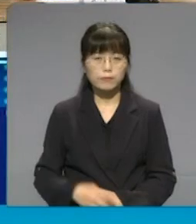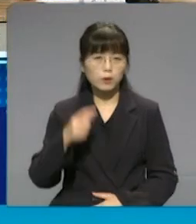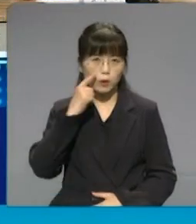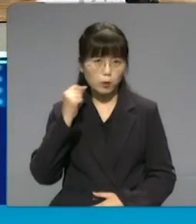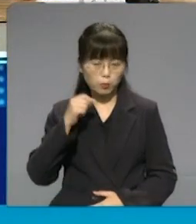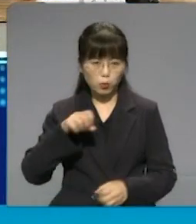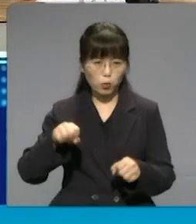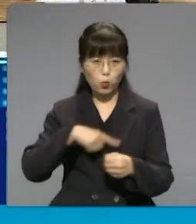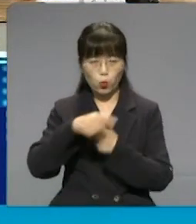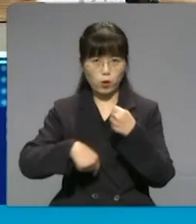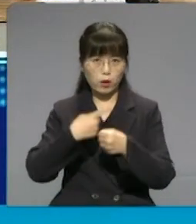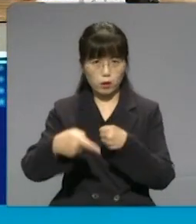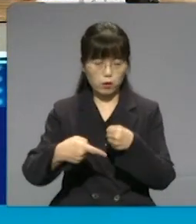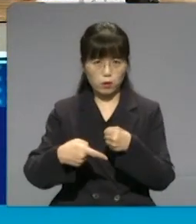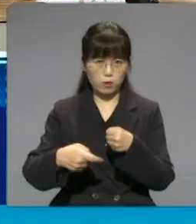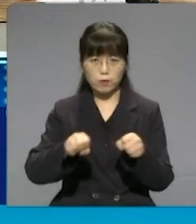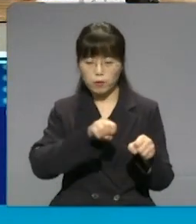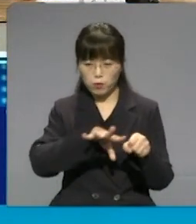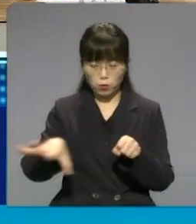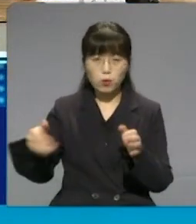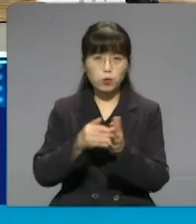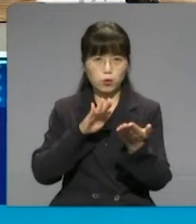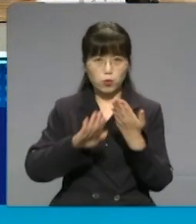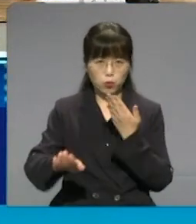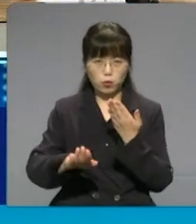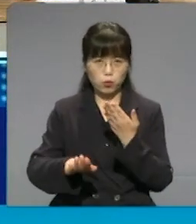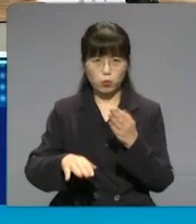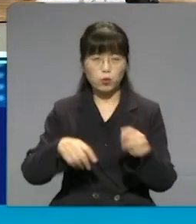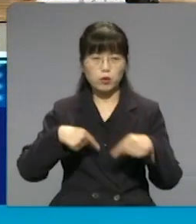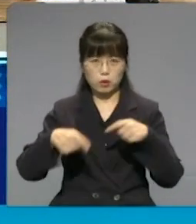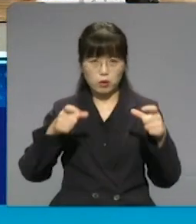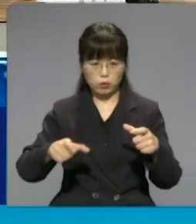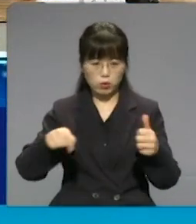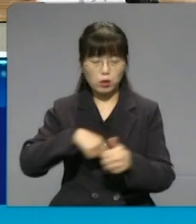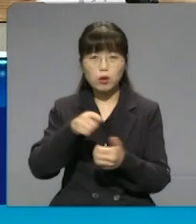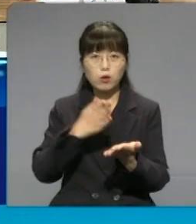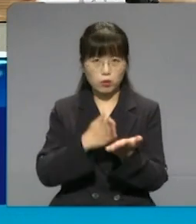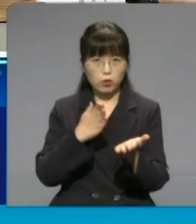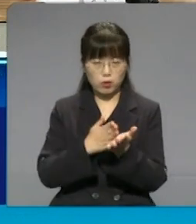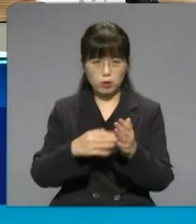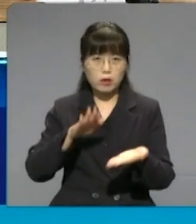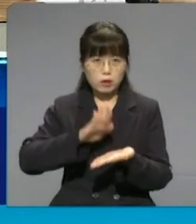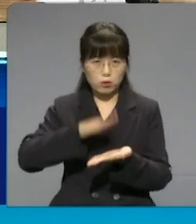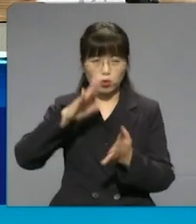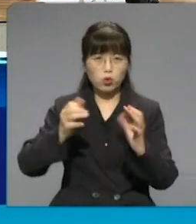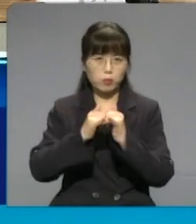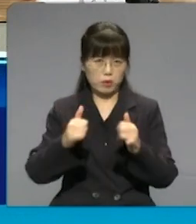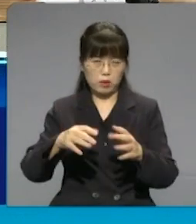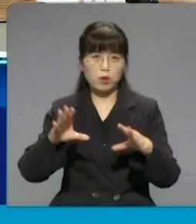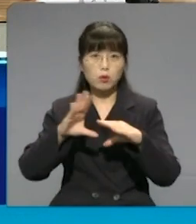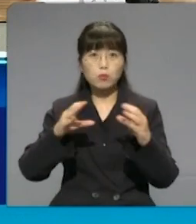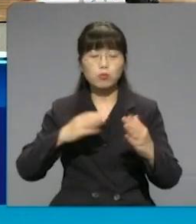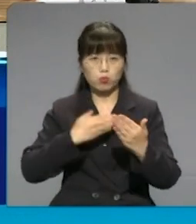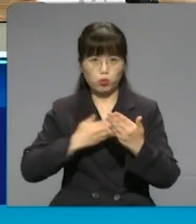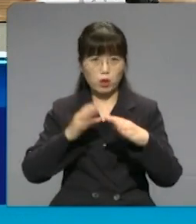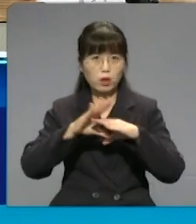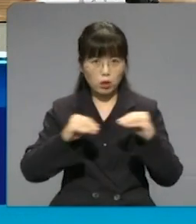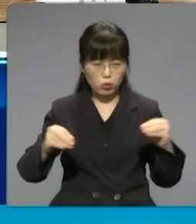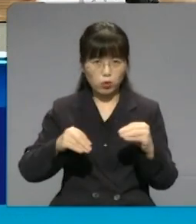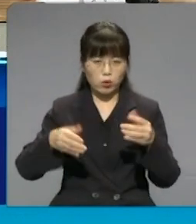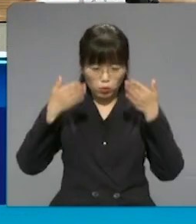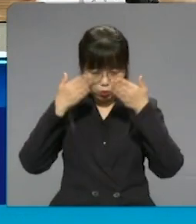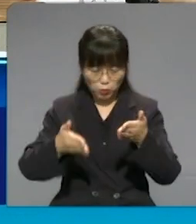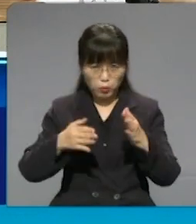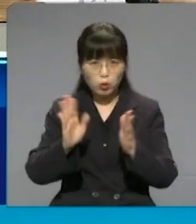일본의 원전 오염수 방류 이후 정치권의 여론전이 뜨겁습니다. 국민의힘은 국민 불안 해소에 주력하며 수산물